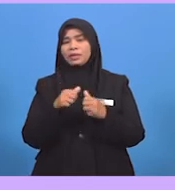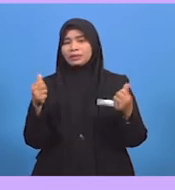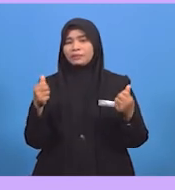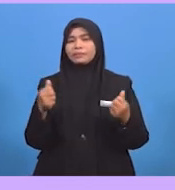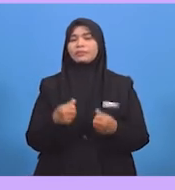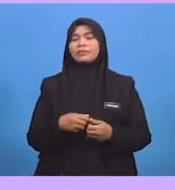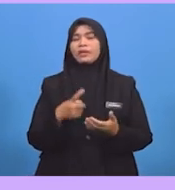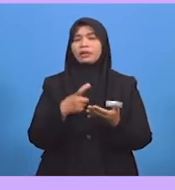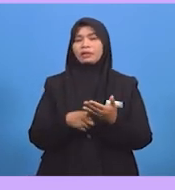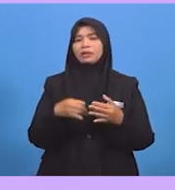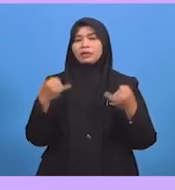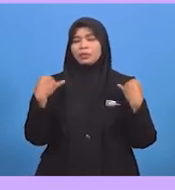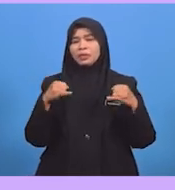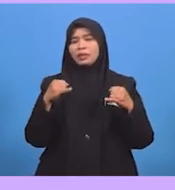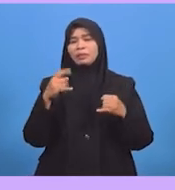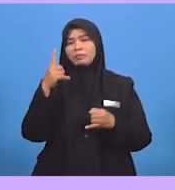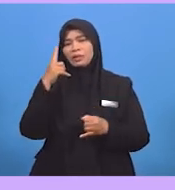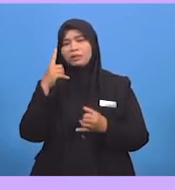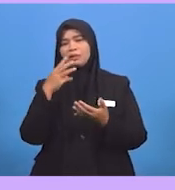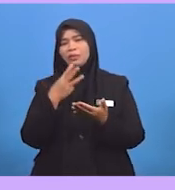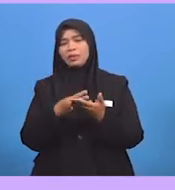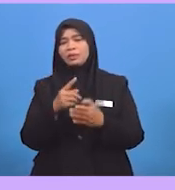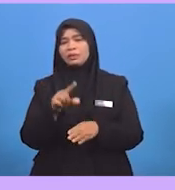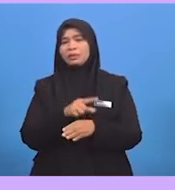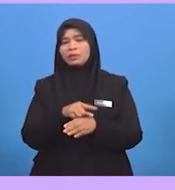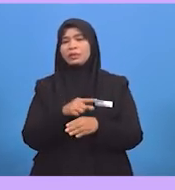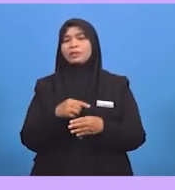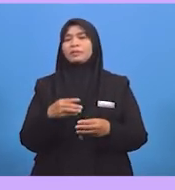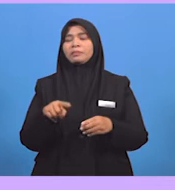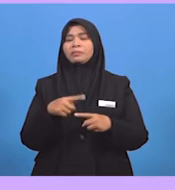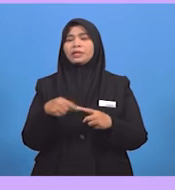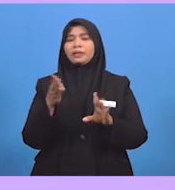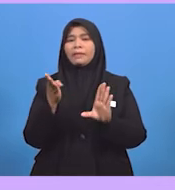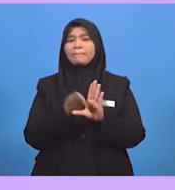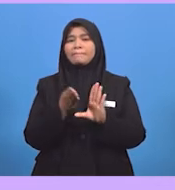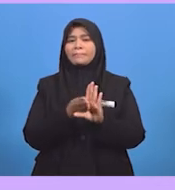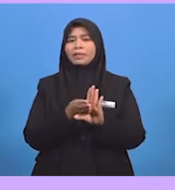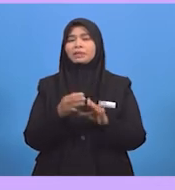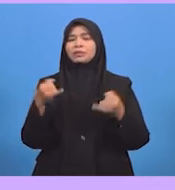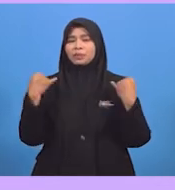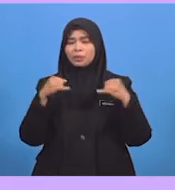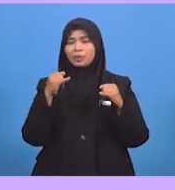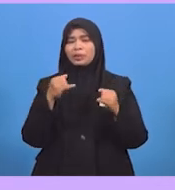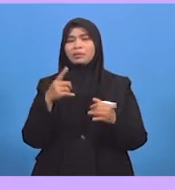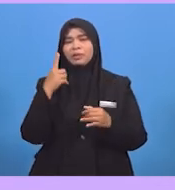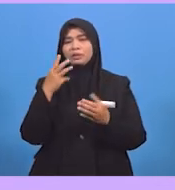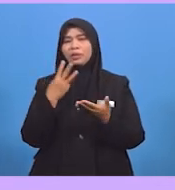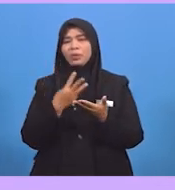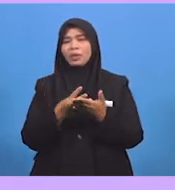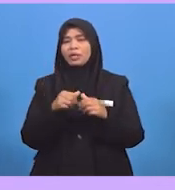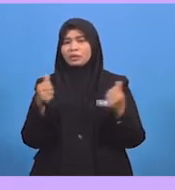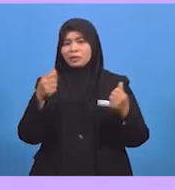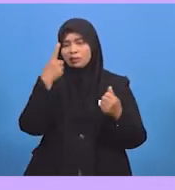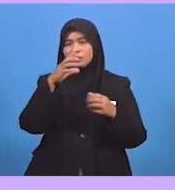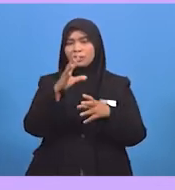Harga jualan mata wang digunakan apabila bank atau money trader menjual mata wang asing